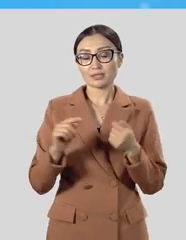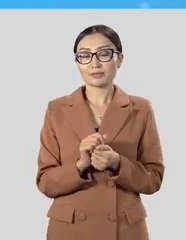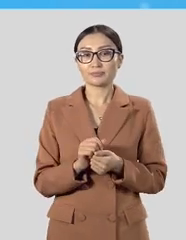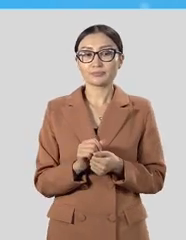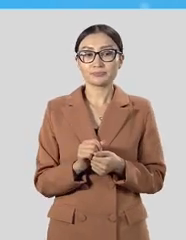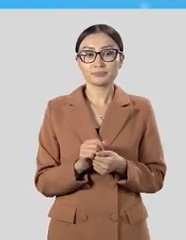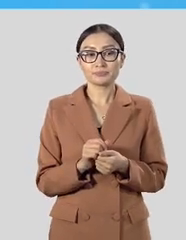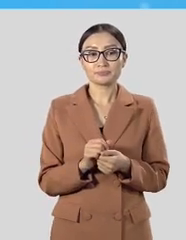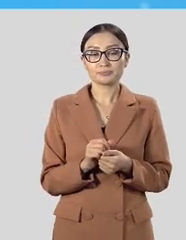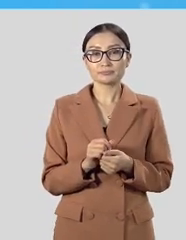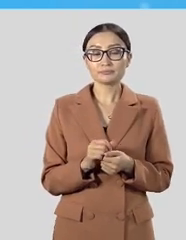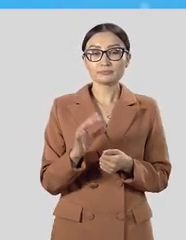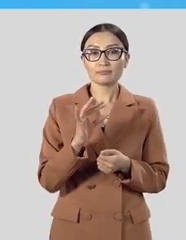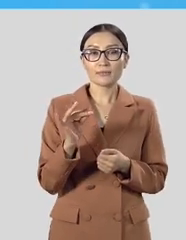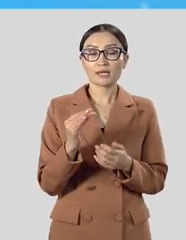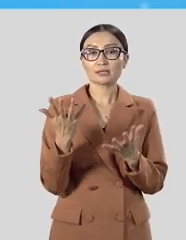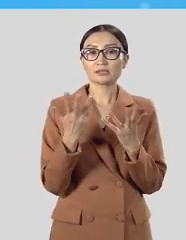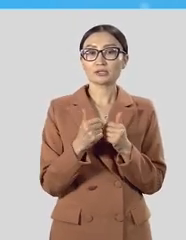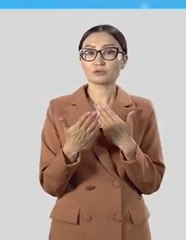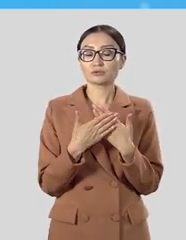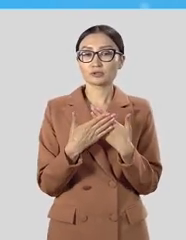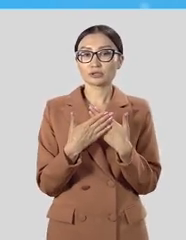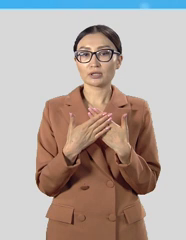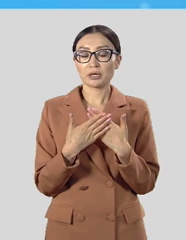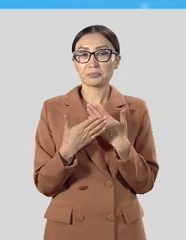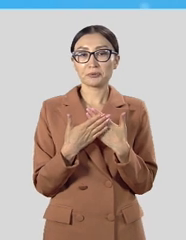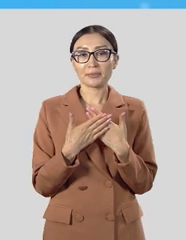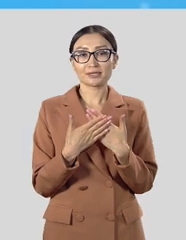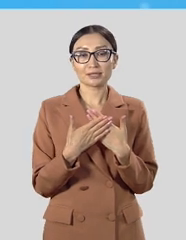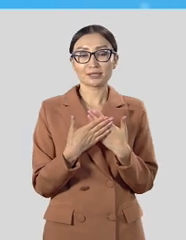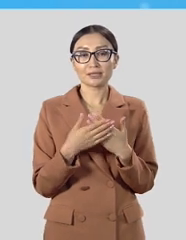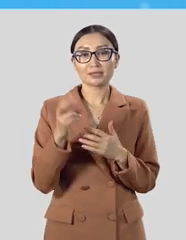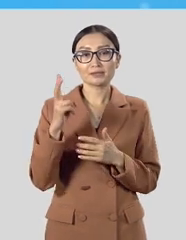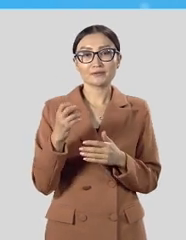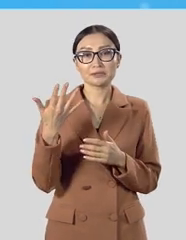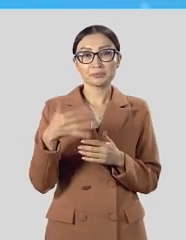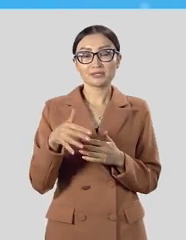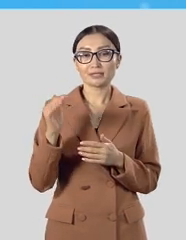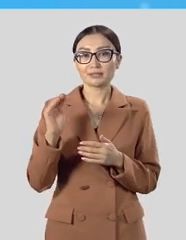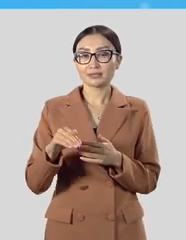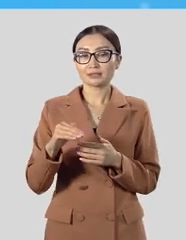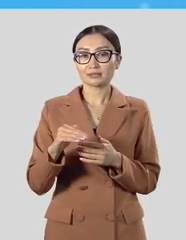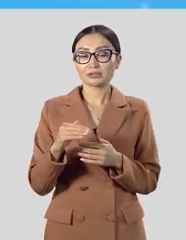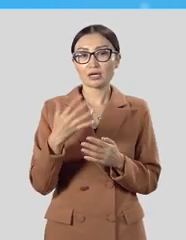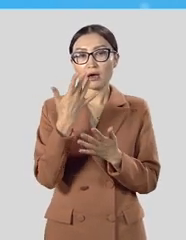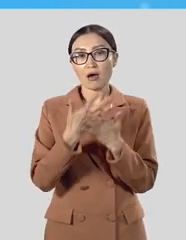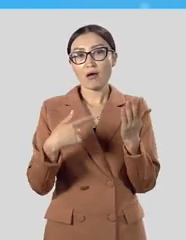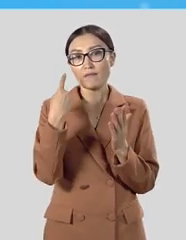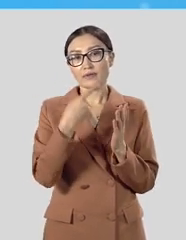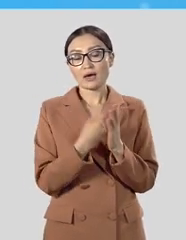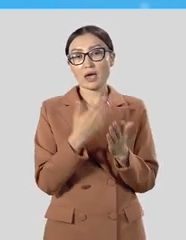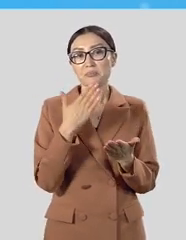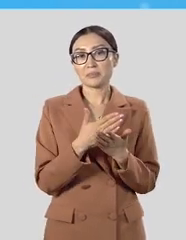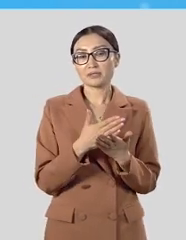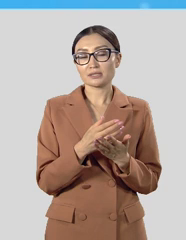покрытосеменных. Их насчитывается примерно 250 тысяч видов.